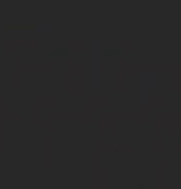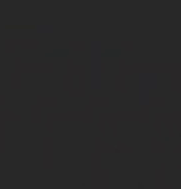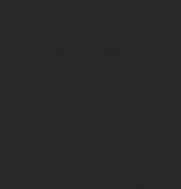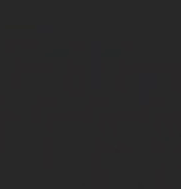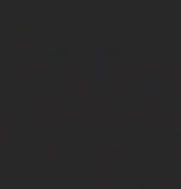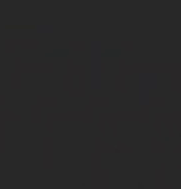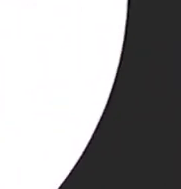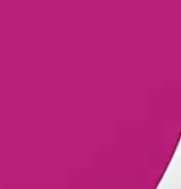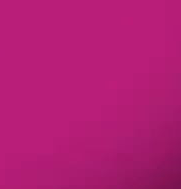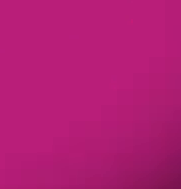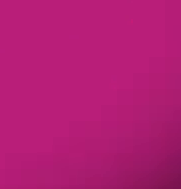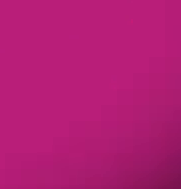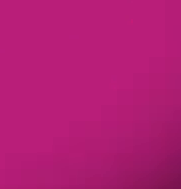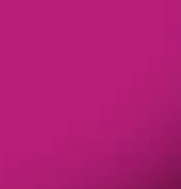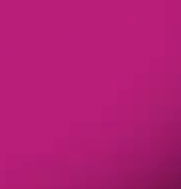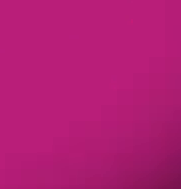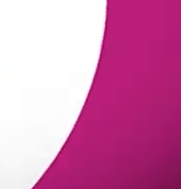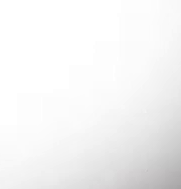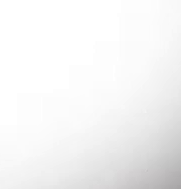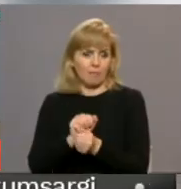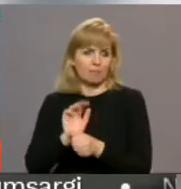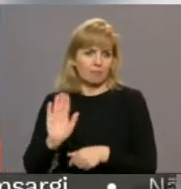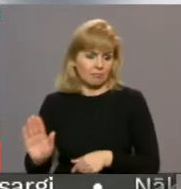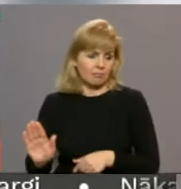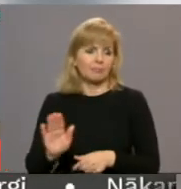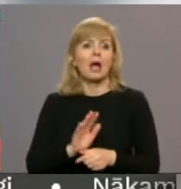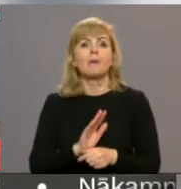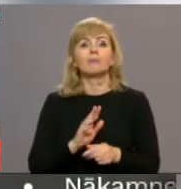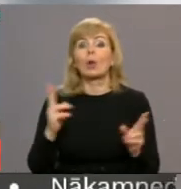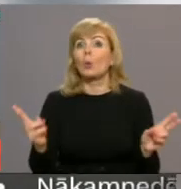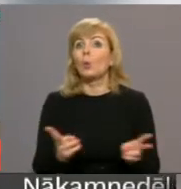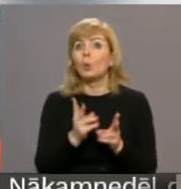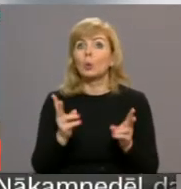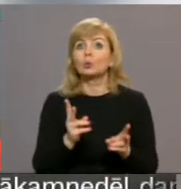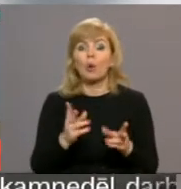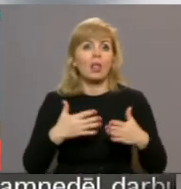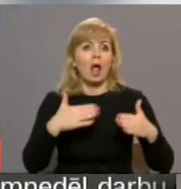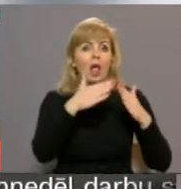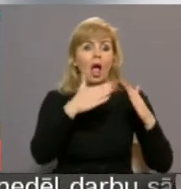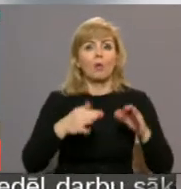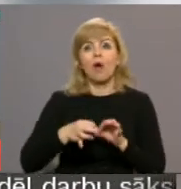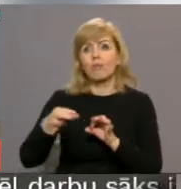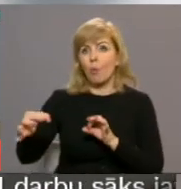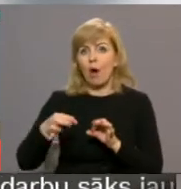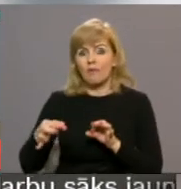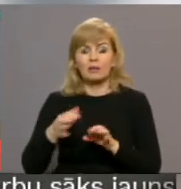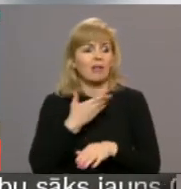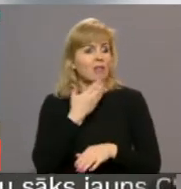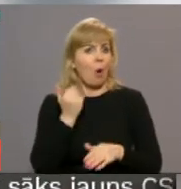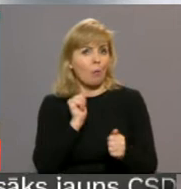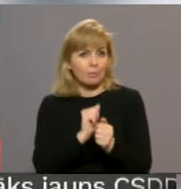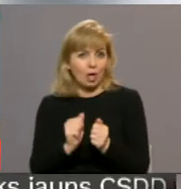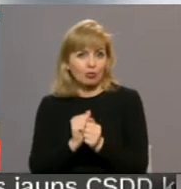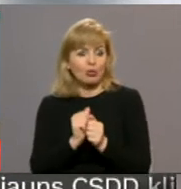Re! Viss ēters ir te! Ugunsgrēki lielās ēkās novados nenotiek bieži, tāpēc